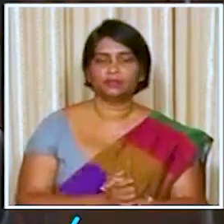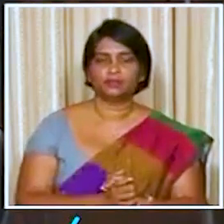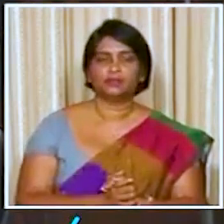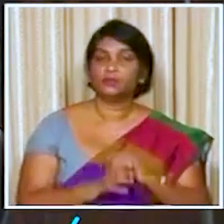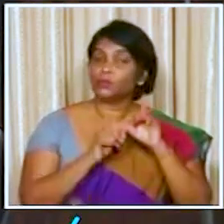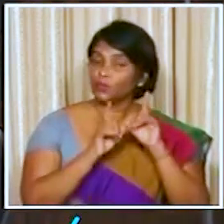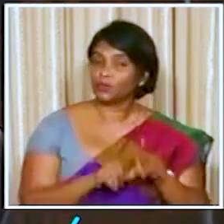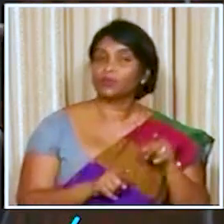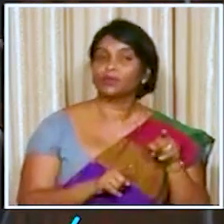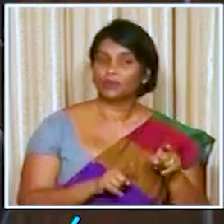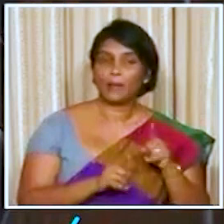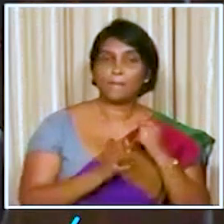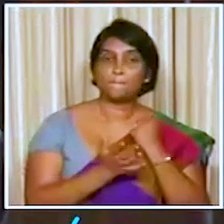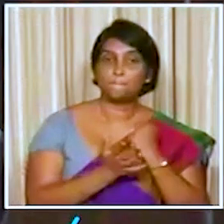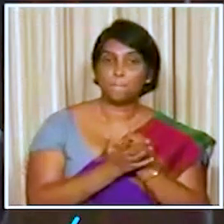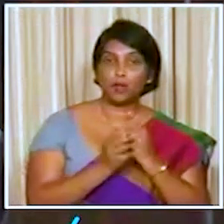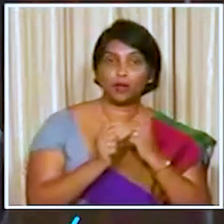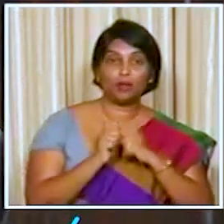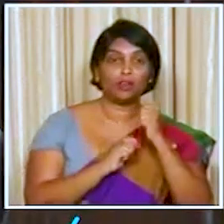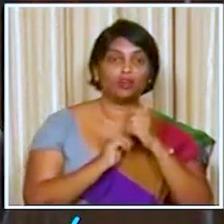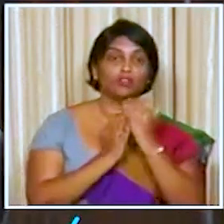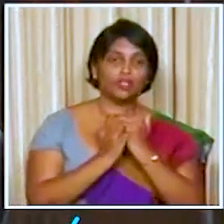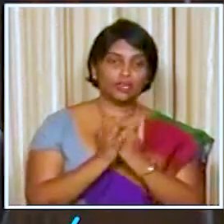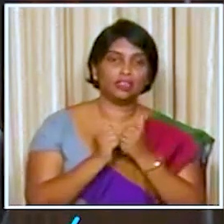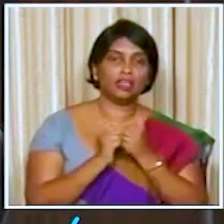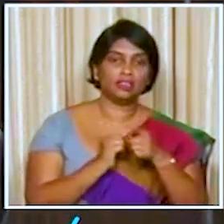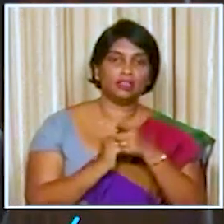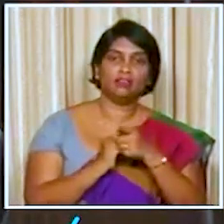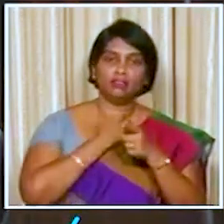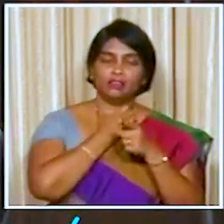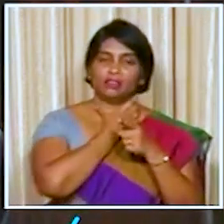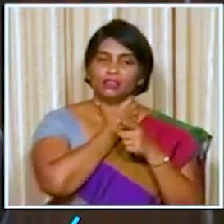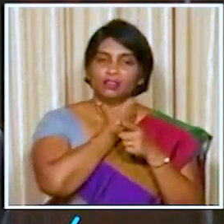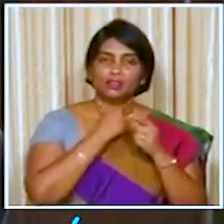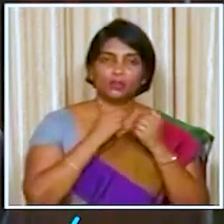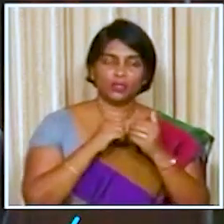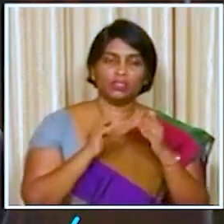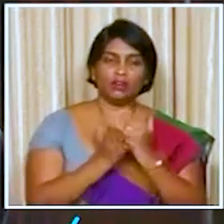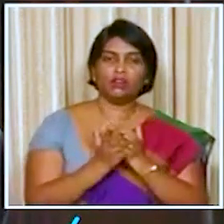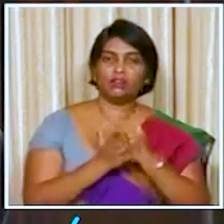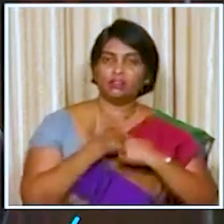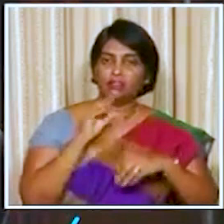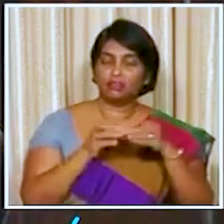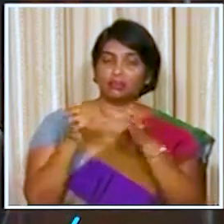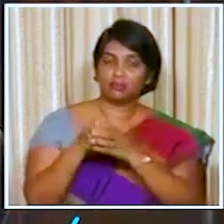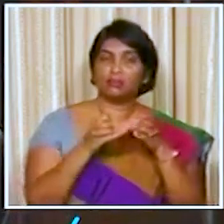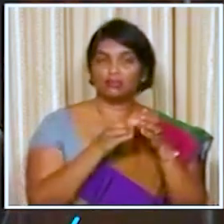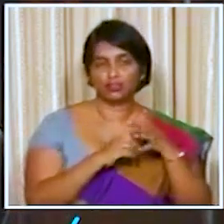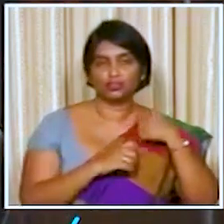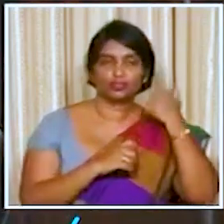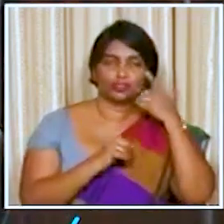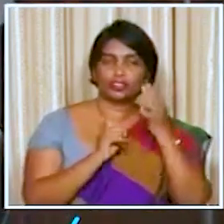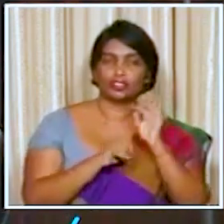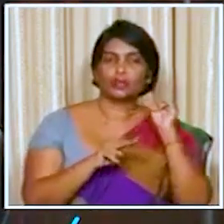ඒ වගේම තමයි අර බැංකු පොලිකාරු ඒ පොලි ඒ ඒව ටික දේශපාලන පක්ෂ දෙකේම අපි දන්නවනේ ජනගහතුමාගේ